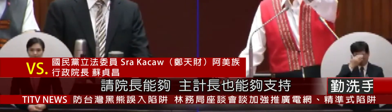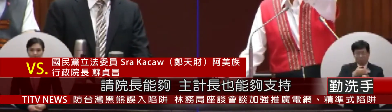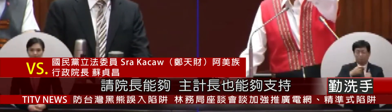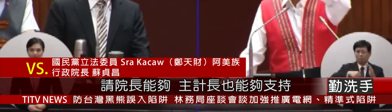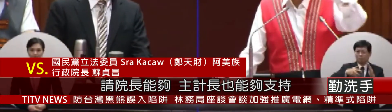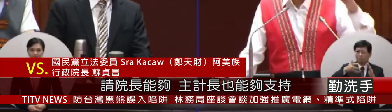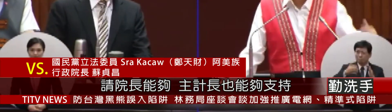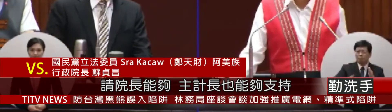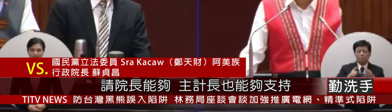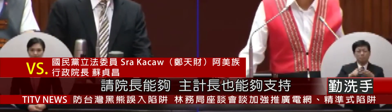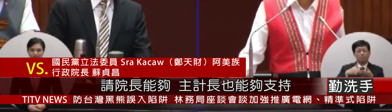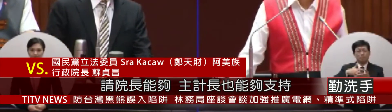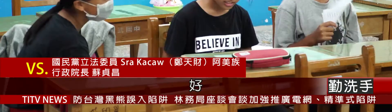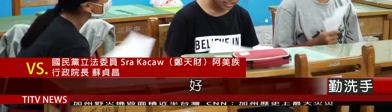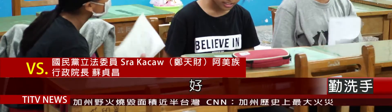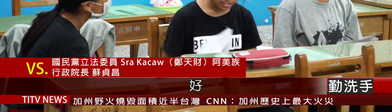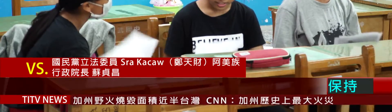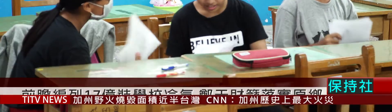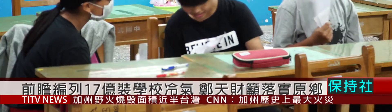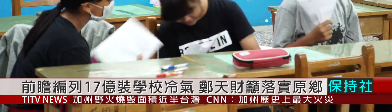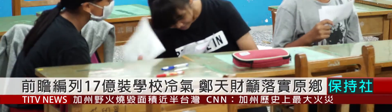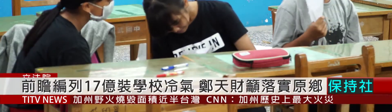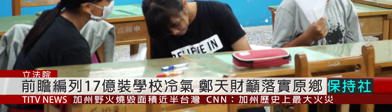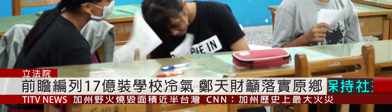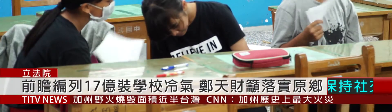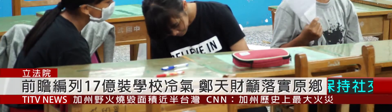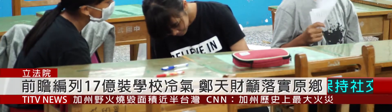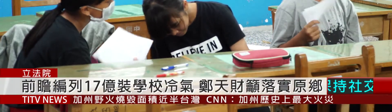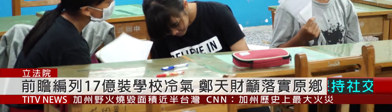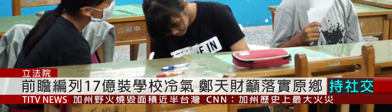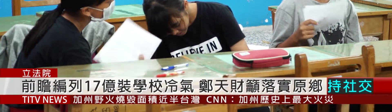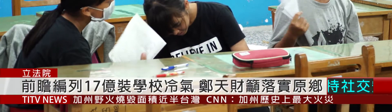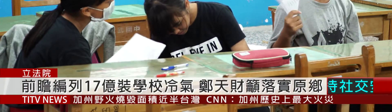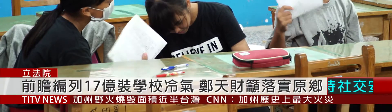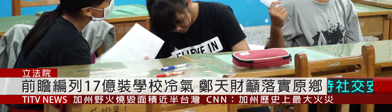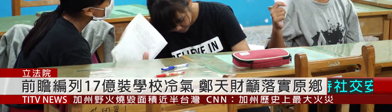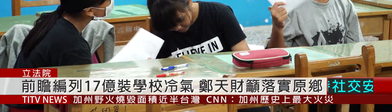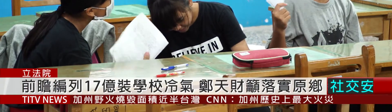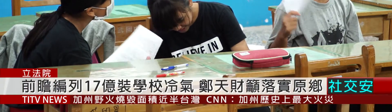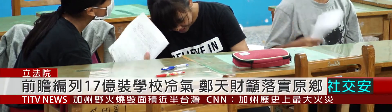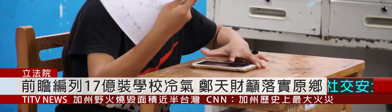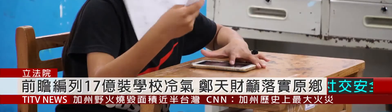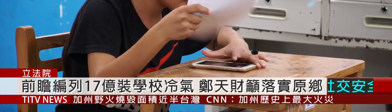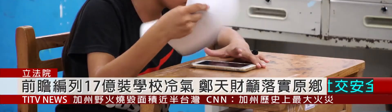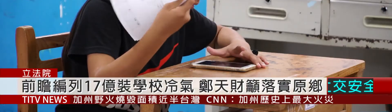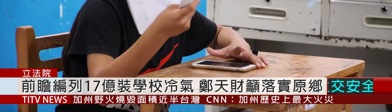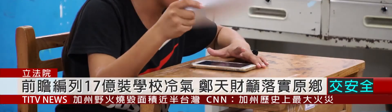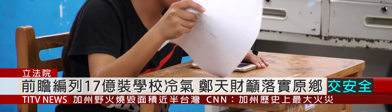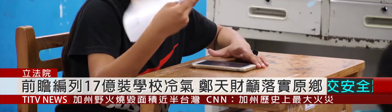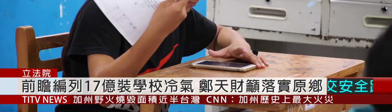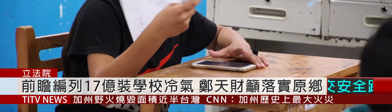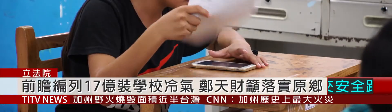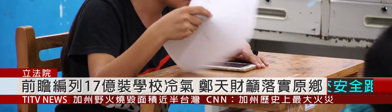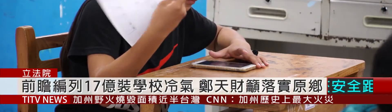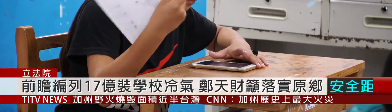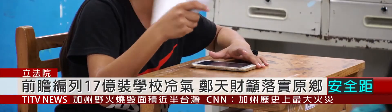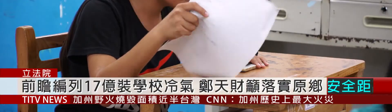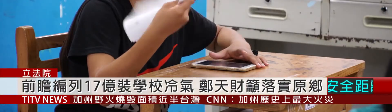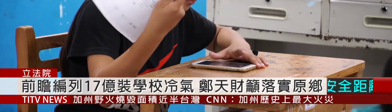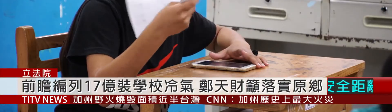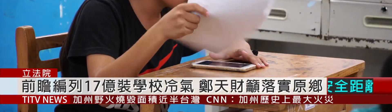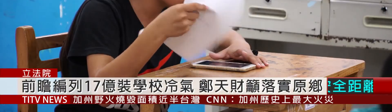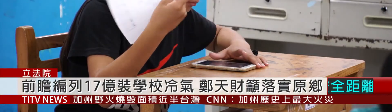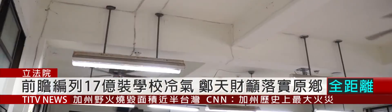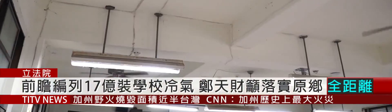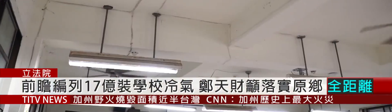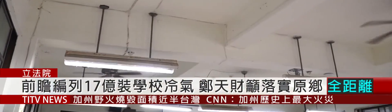能够，主计长也能够支持。 好。 另外，针对前瞻规划学校电力系统改善及冷气装设计划，